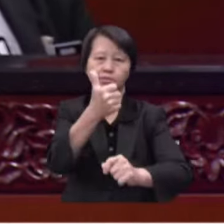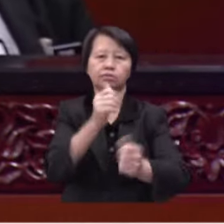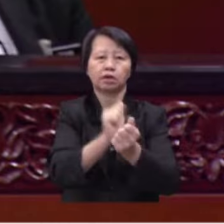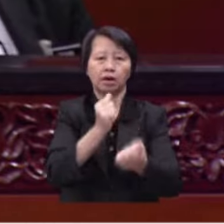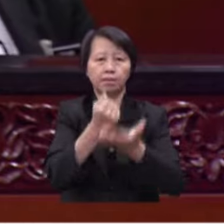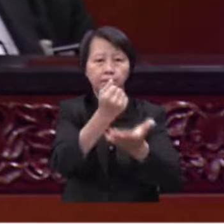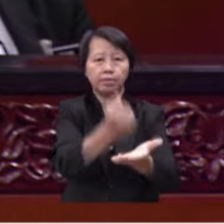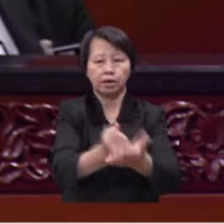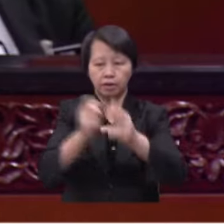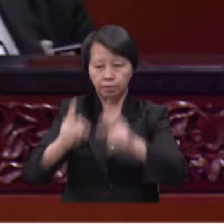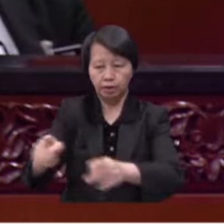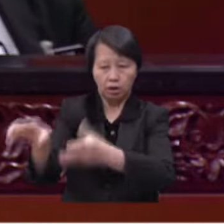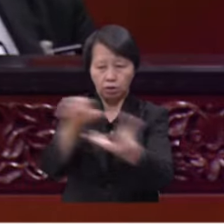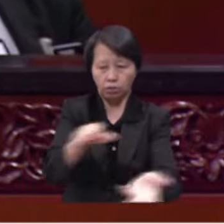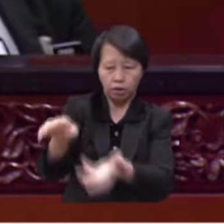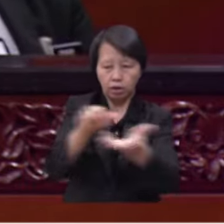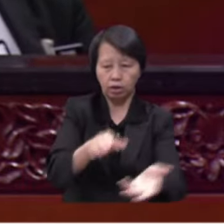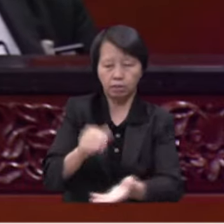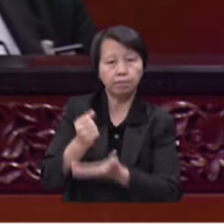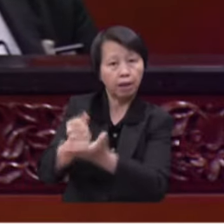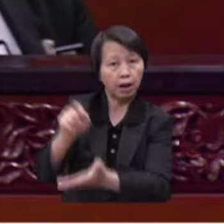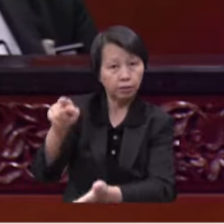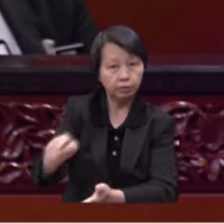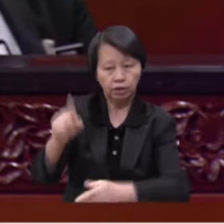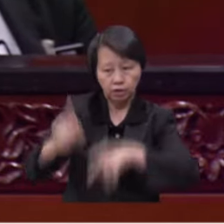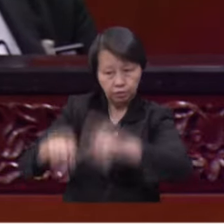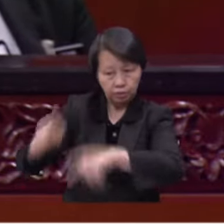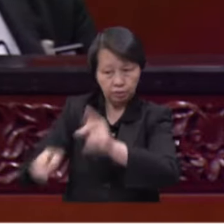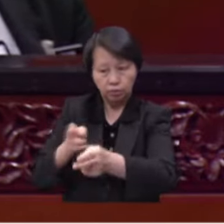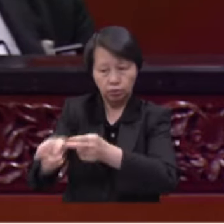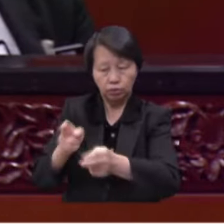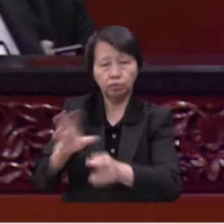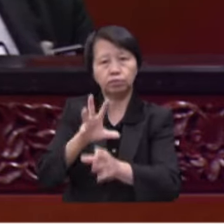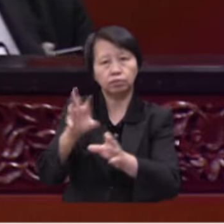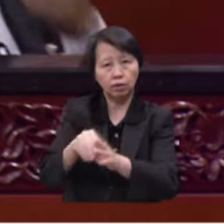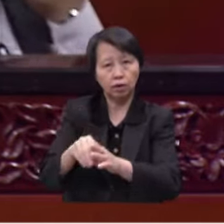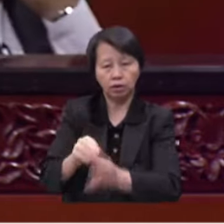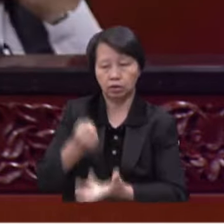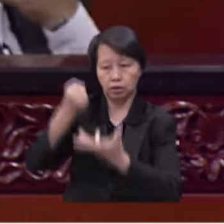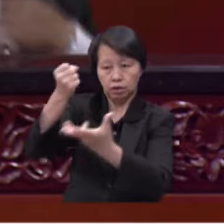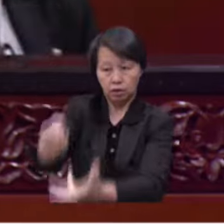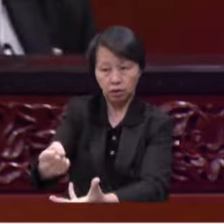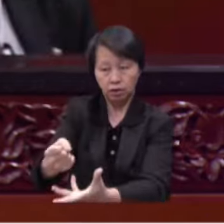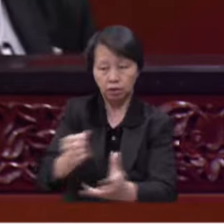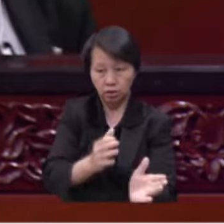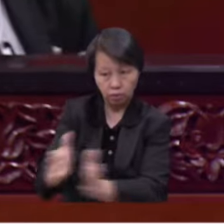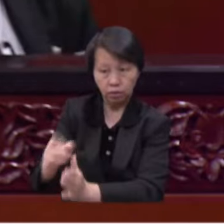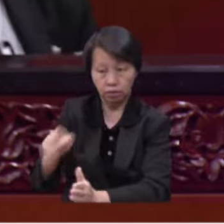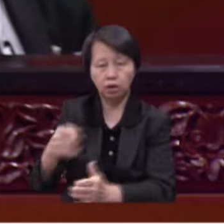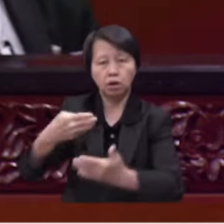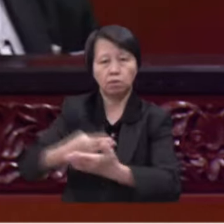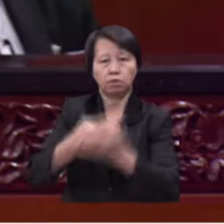membantu pihak mengeluarkan makanan melalui berbagai usaha yang meliputi peruntukan infrastruktur